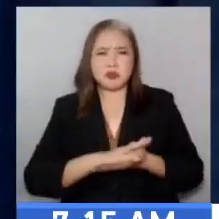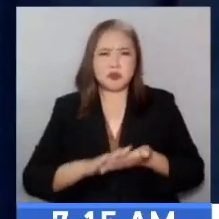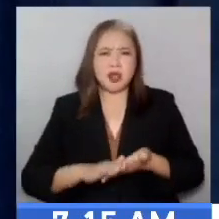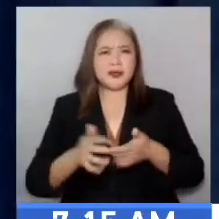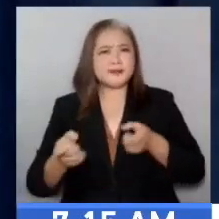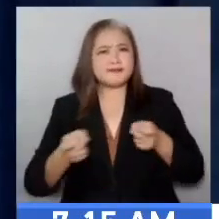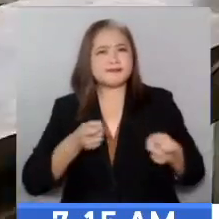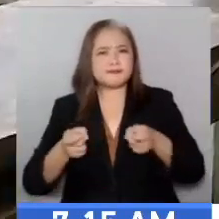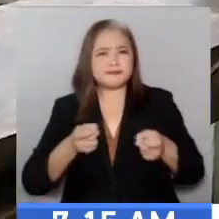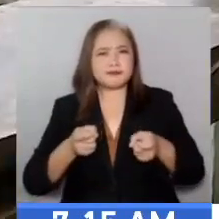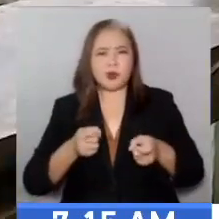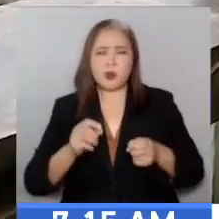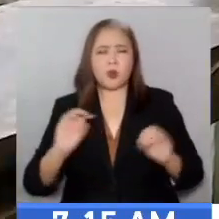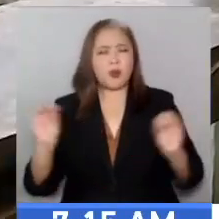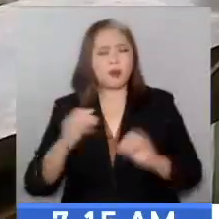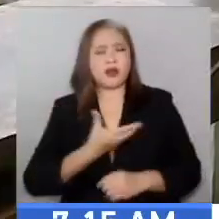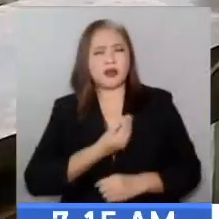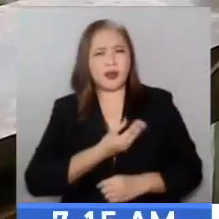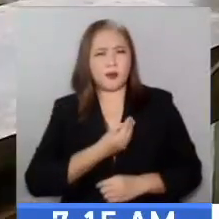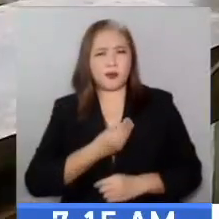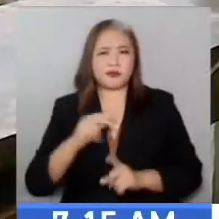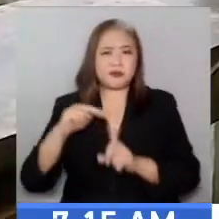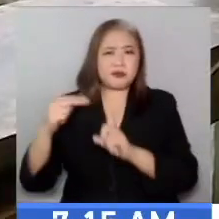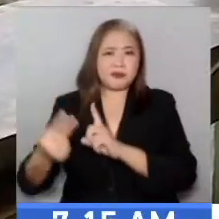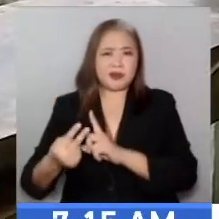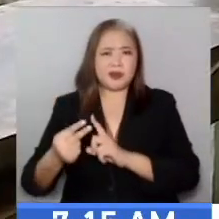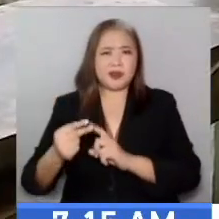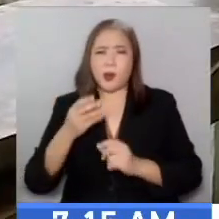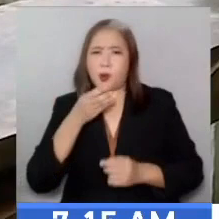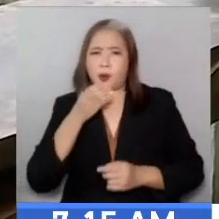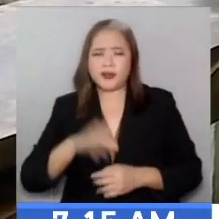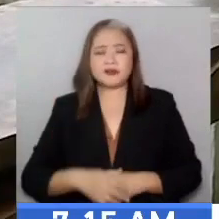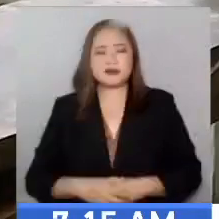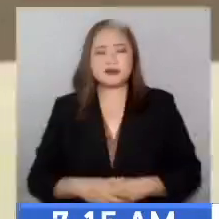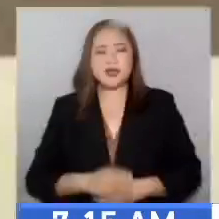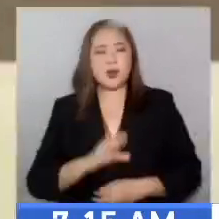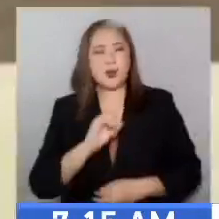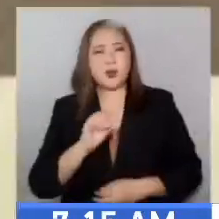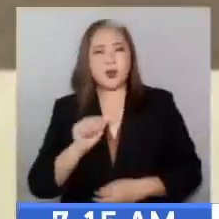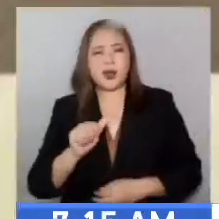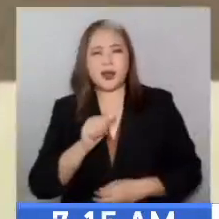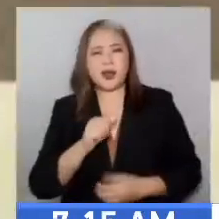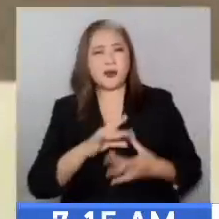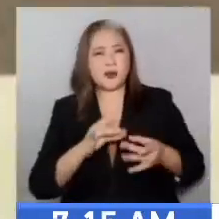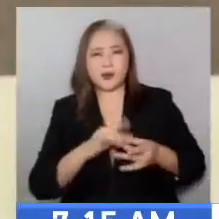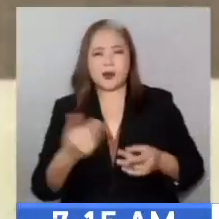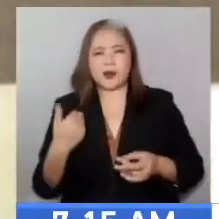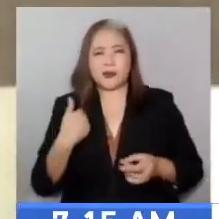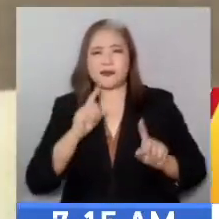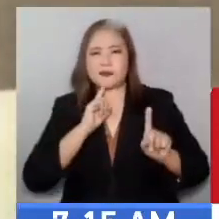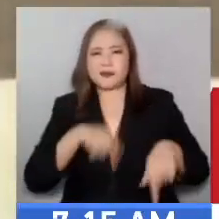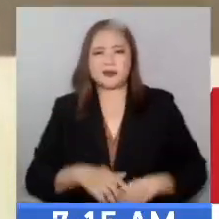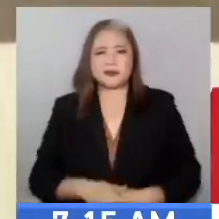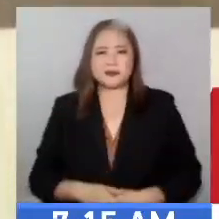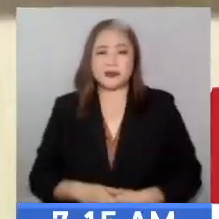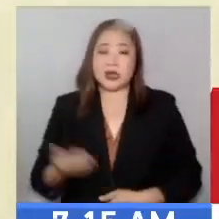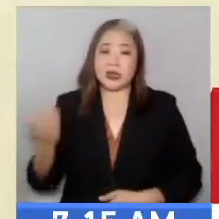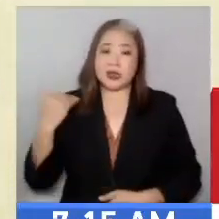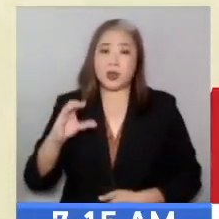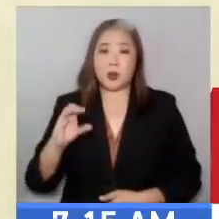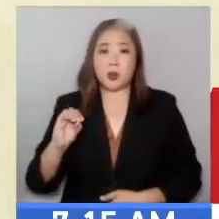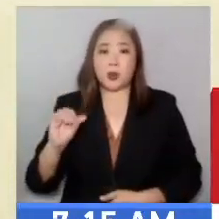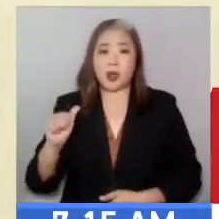mata ng publiko hininga namin ang reaksyon ng kaa pero wala pa silang pahayag sabi naman ni dating kaa commissioner heidi